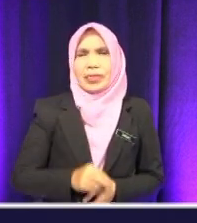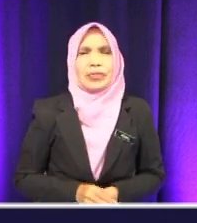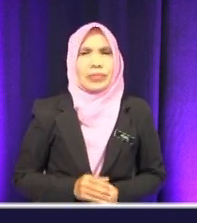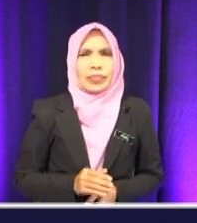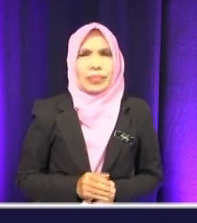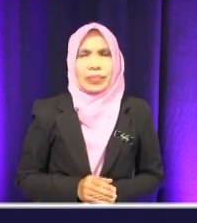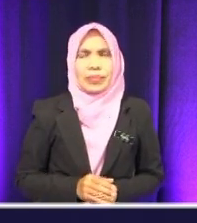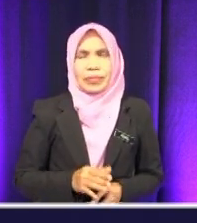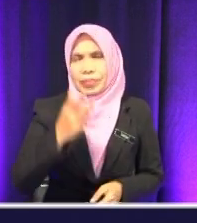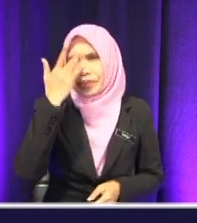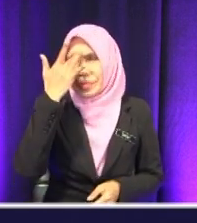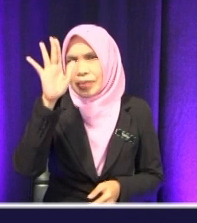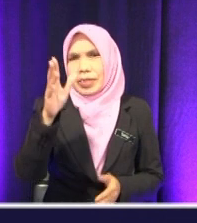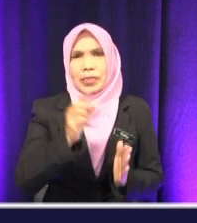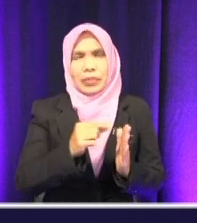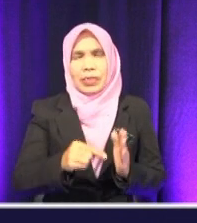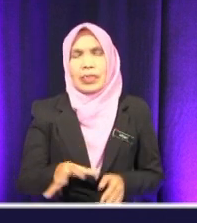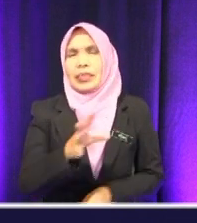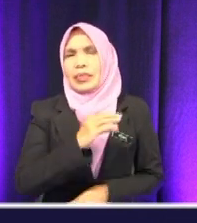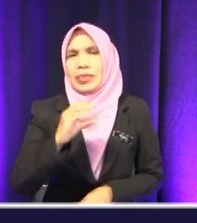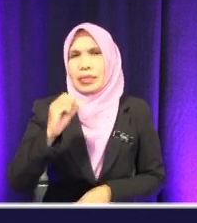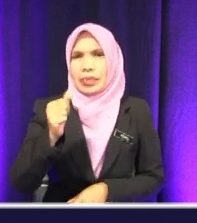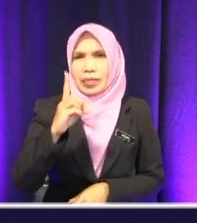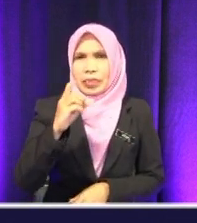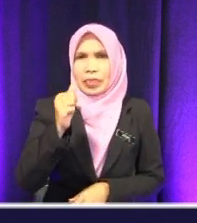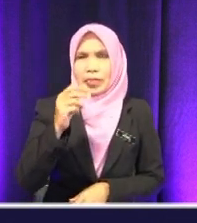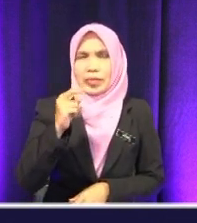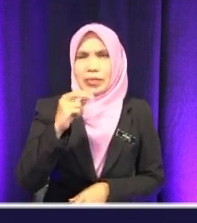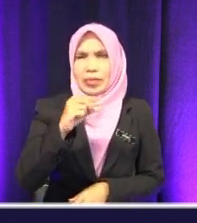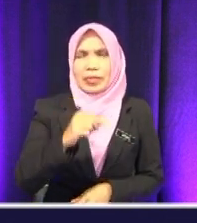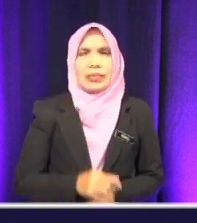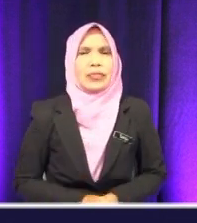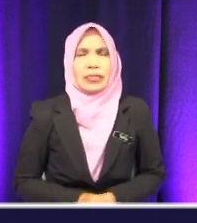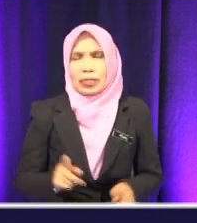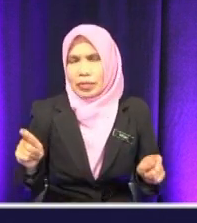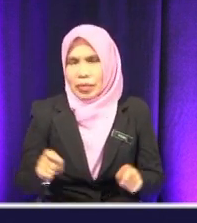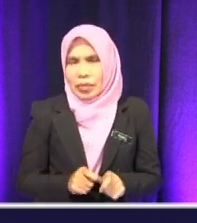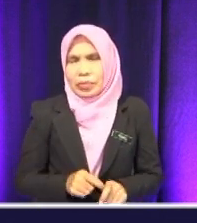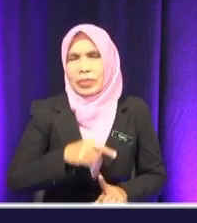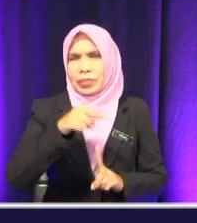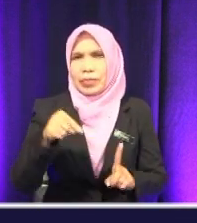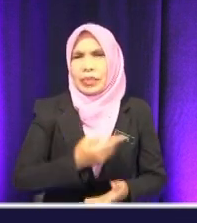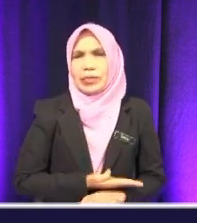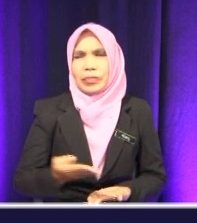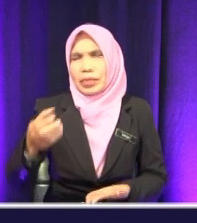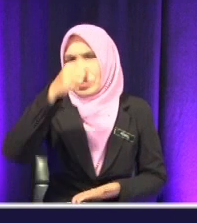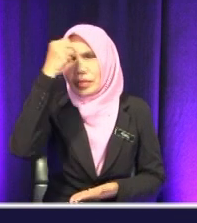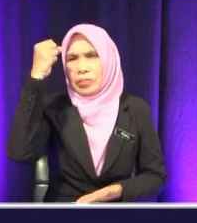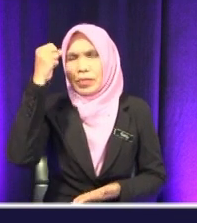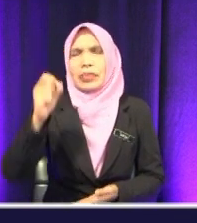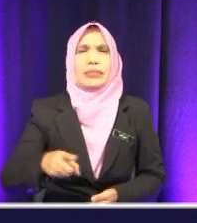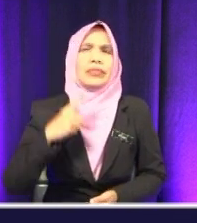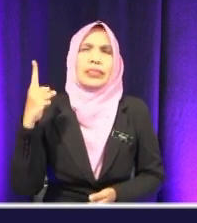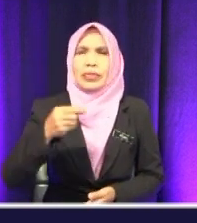akan pandai mencadang biasanya Alhamdulillah Tetapi bila memberi sebab cari-calon selalu